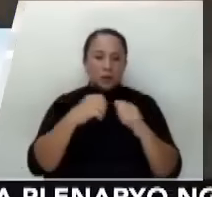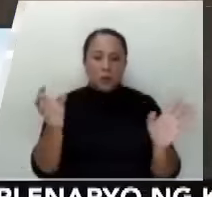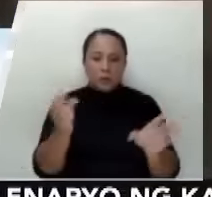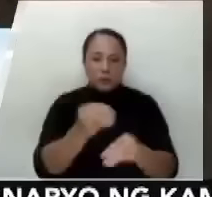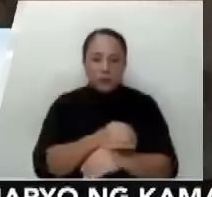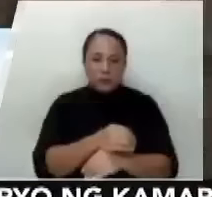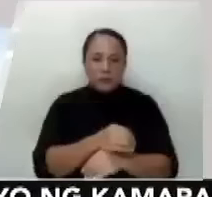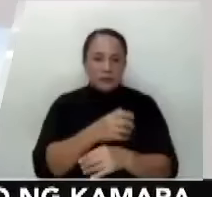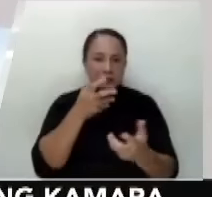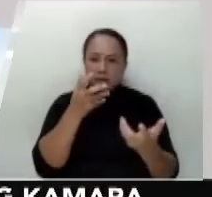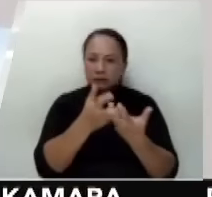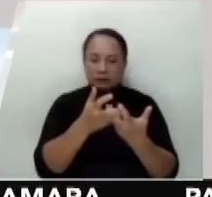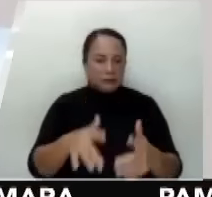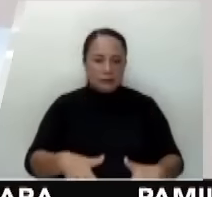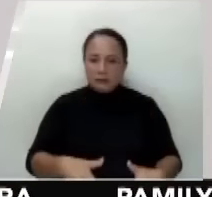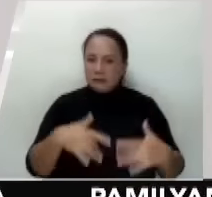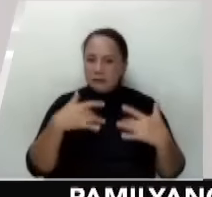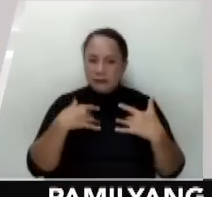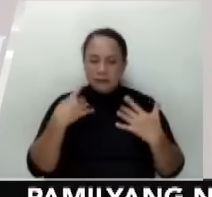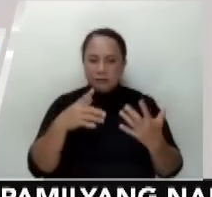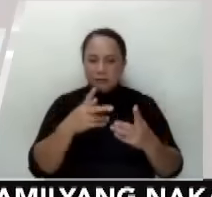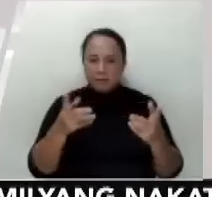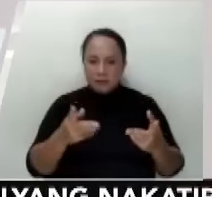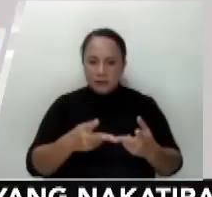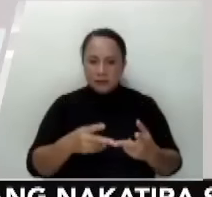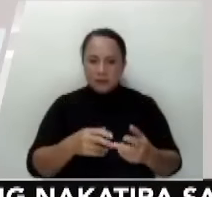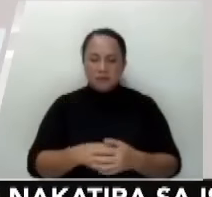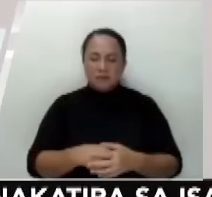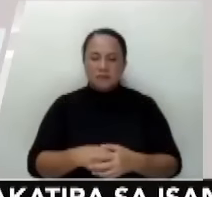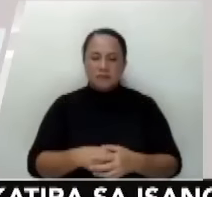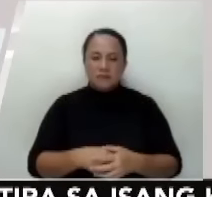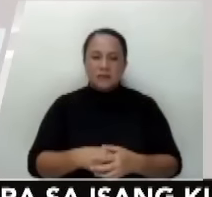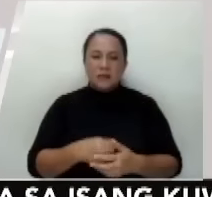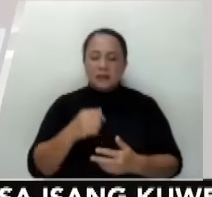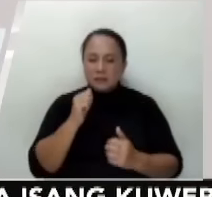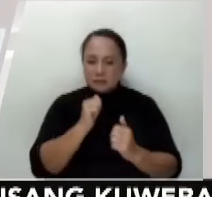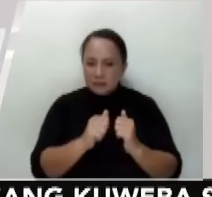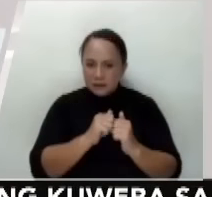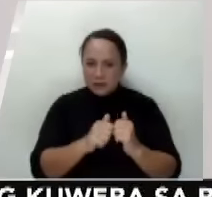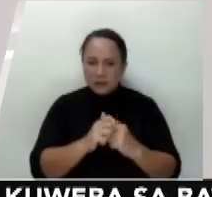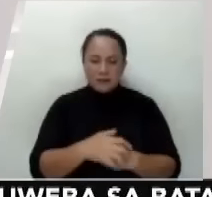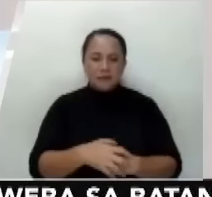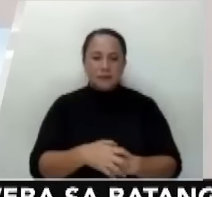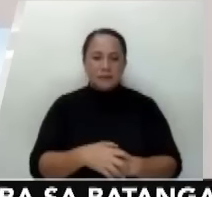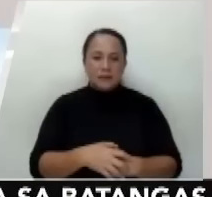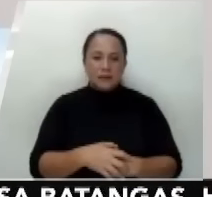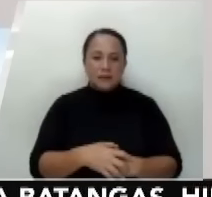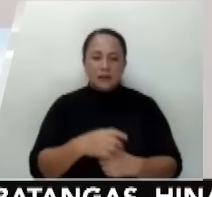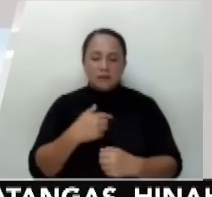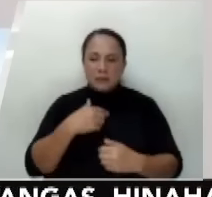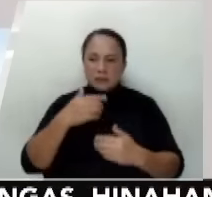gawing tirahan ng lugar. Dapat believable siya. Ibig sabihin, may bintana,